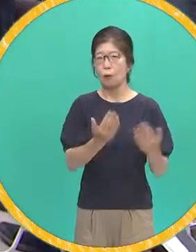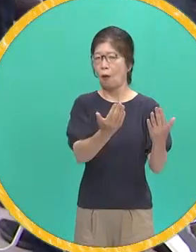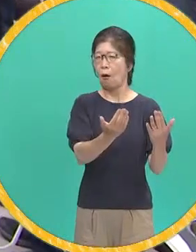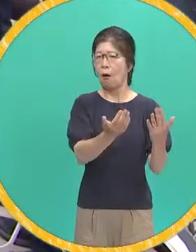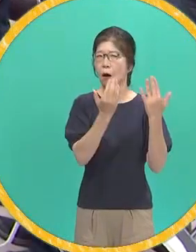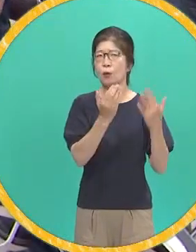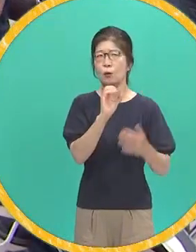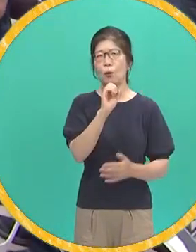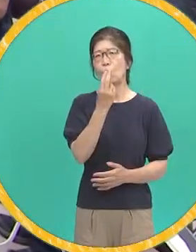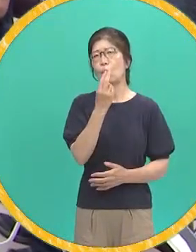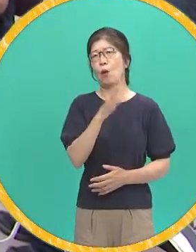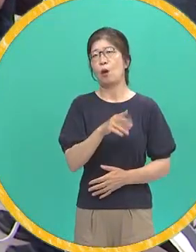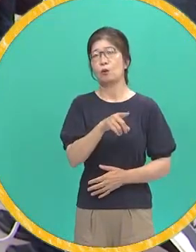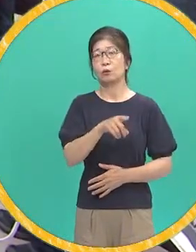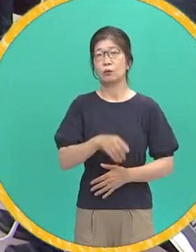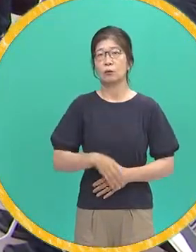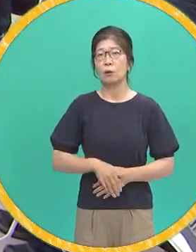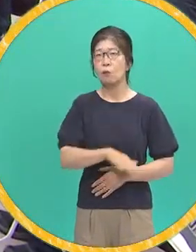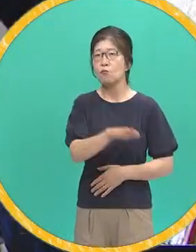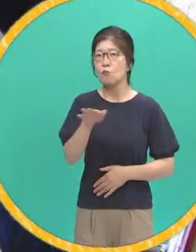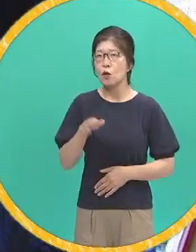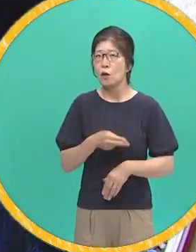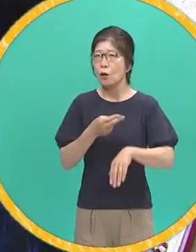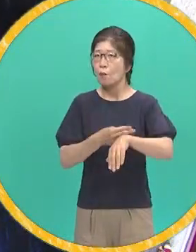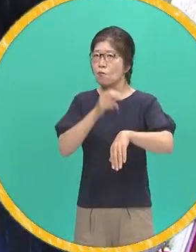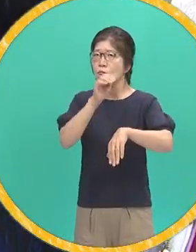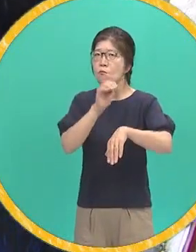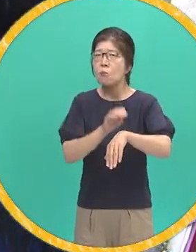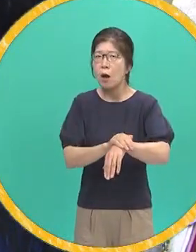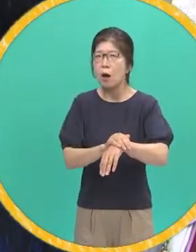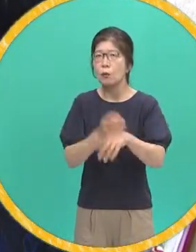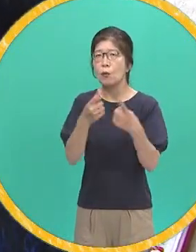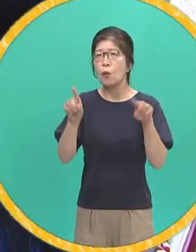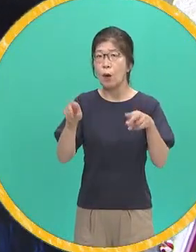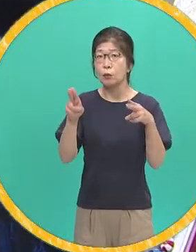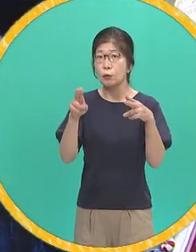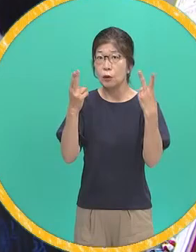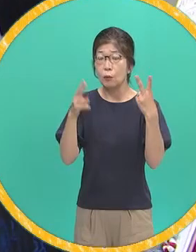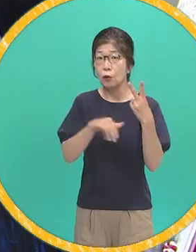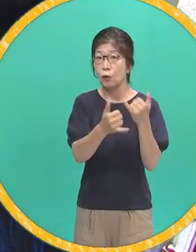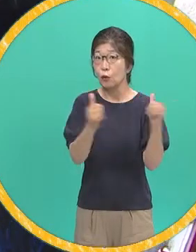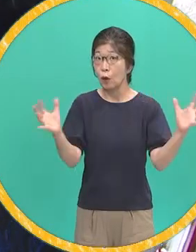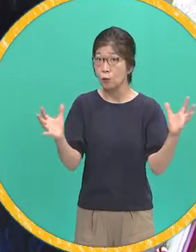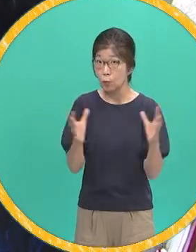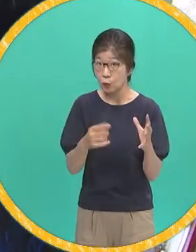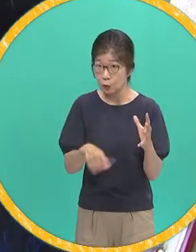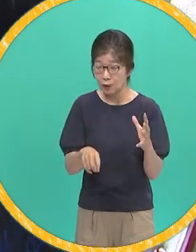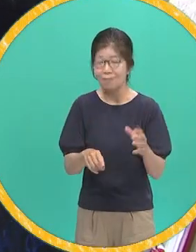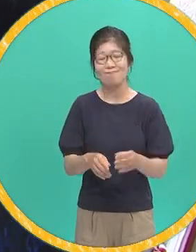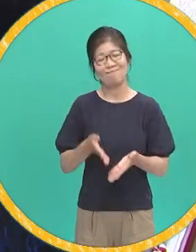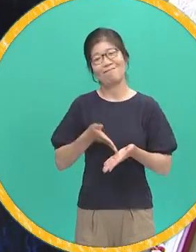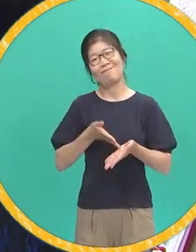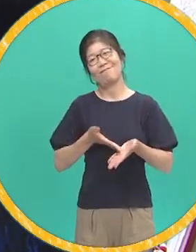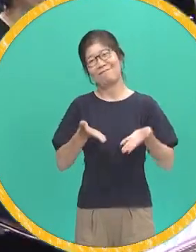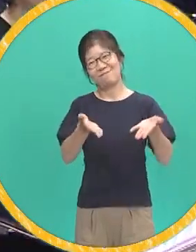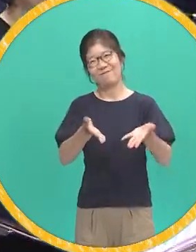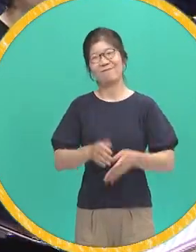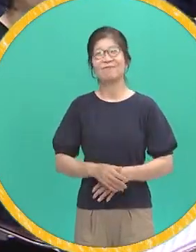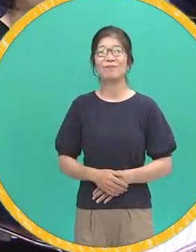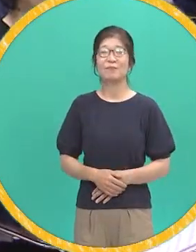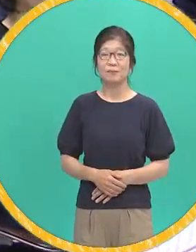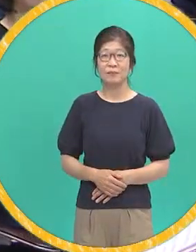ありますよね皆さん演奏素晴らしいんですけど元々ミュージシャンだったりするんですかねそのあたりも聞きました